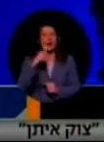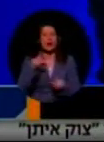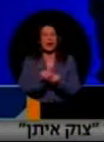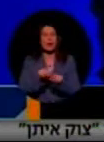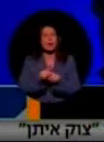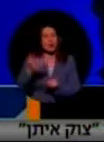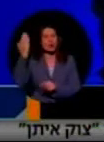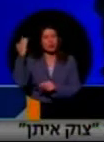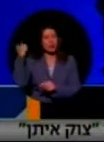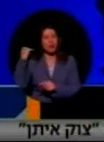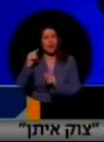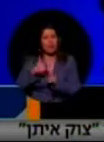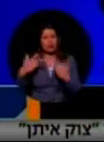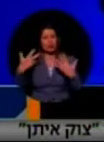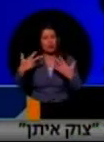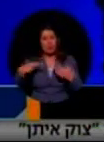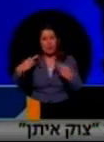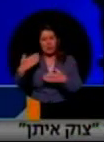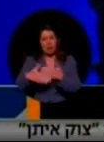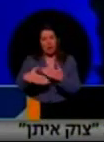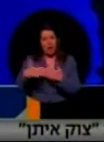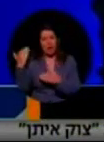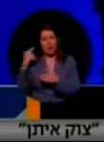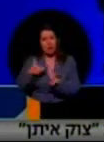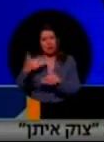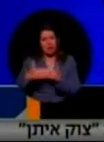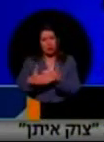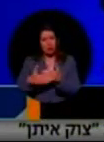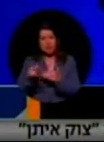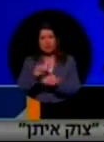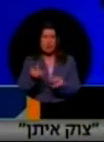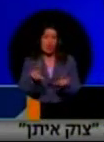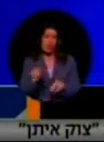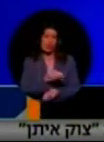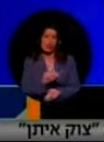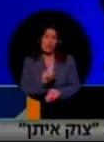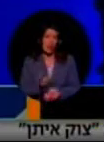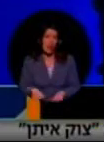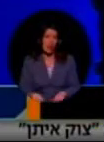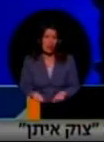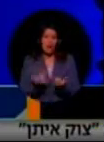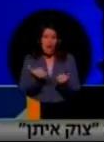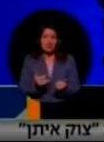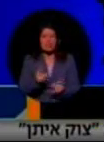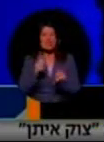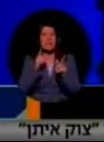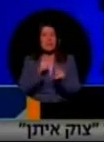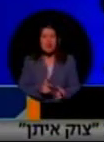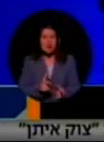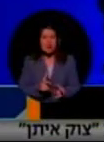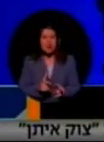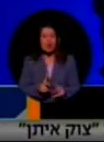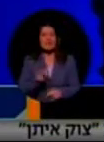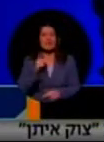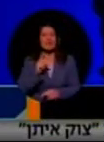של 8 ימים, זה כאן לא רלוונטי, ולהגיד, יש פה מלחמה, אנחנו באמצע מלחמה, ואנחנו נתייחס בסופו של